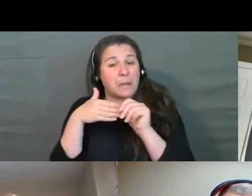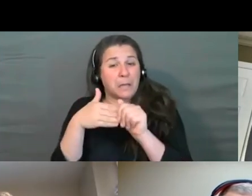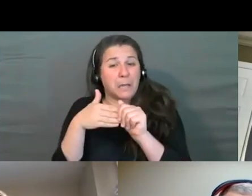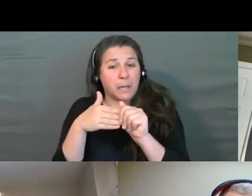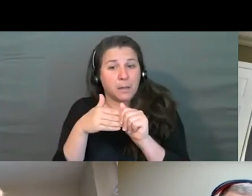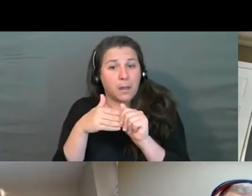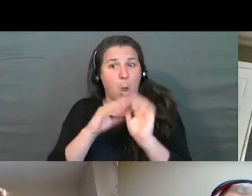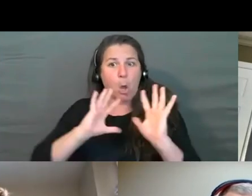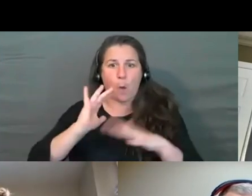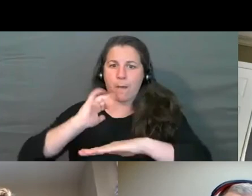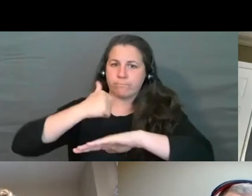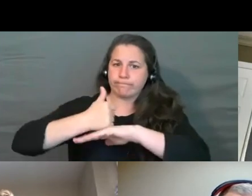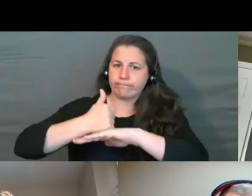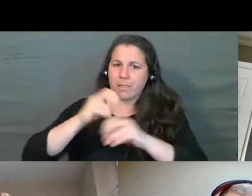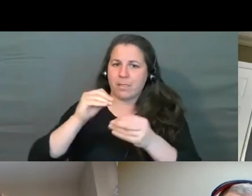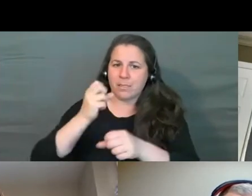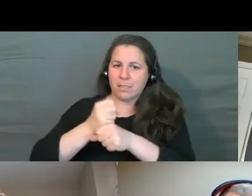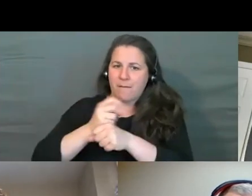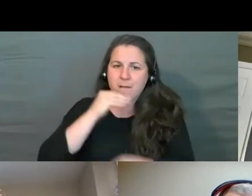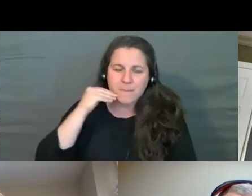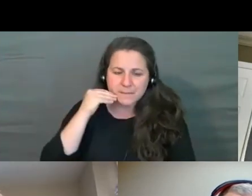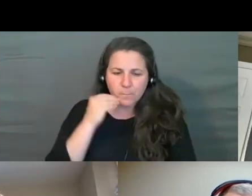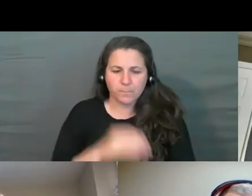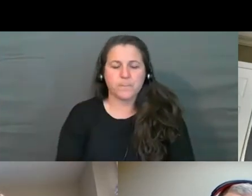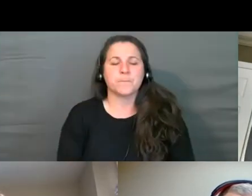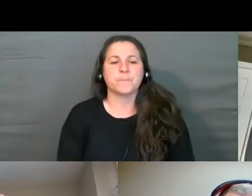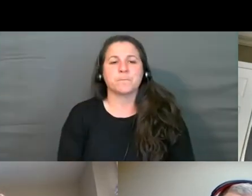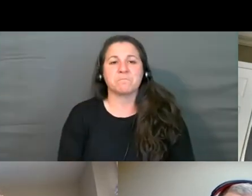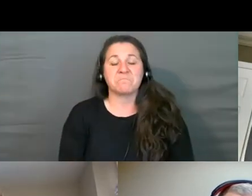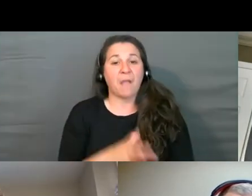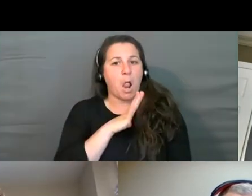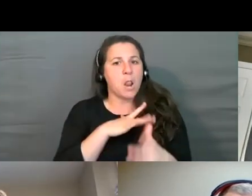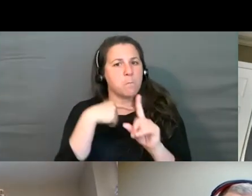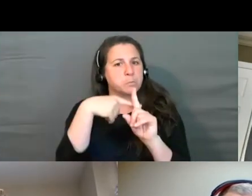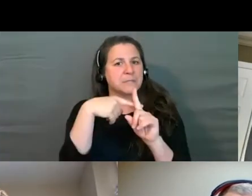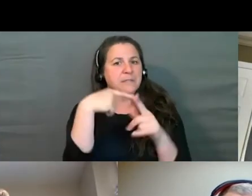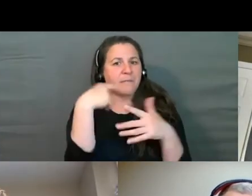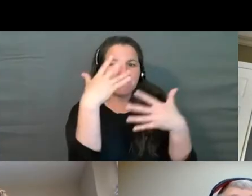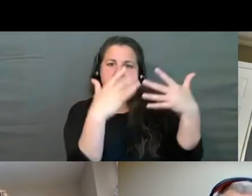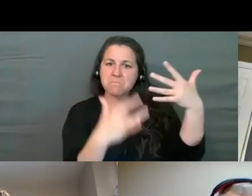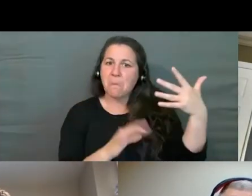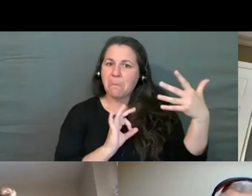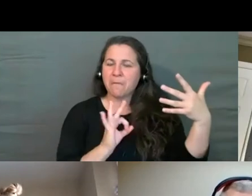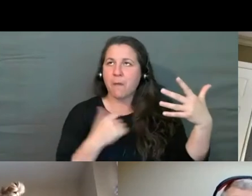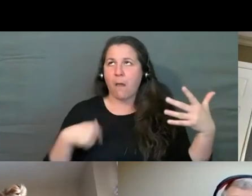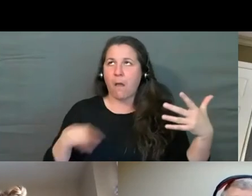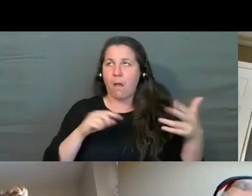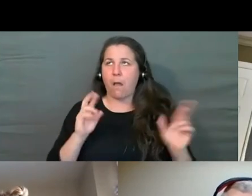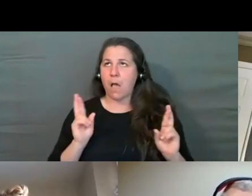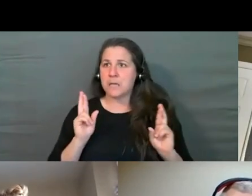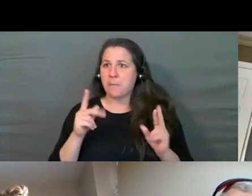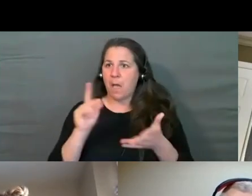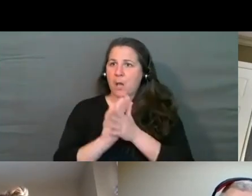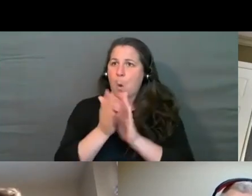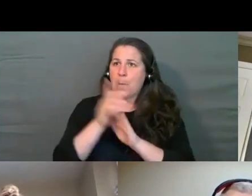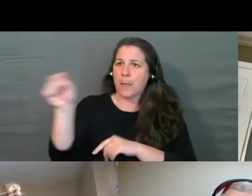il était sorti quand même des points positifs, puis je pense qu'on a espéré que les employeurs allaient emboîter le pas, puis qu'on allait développer